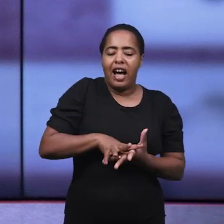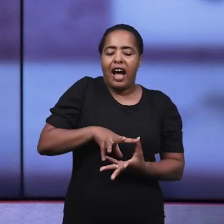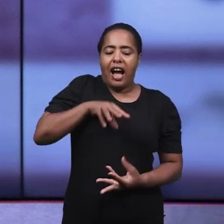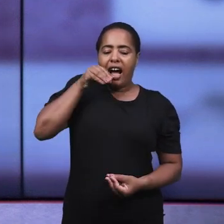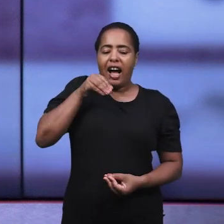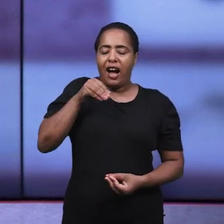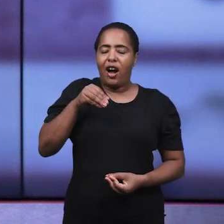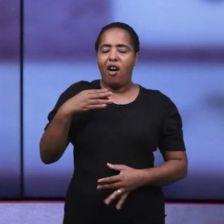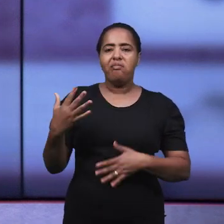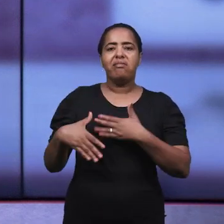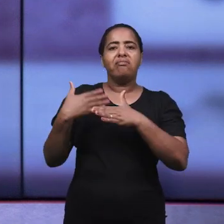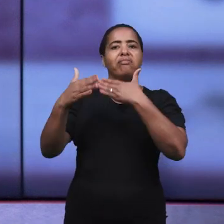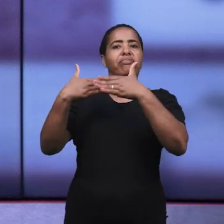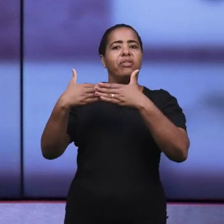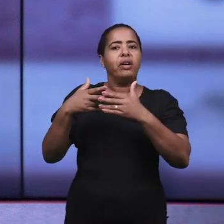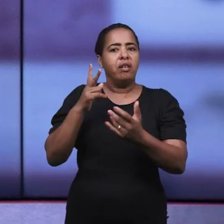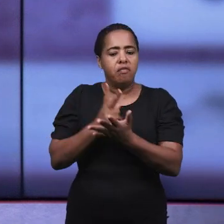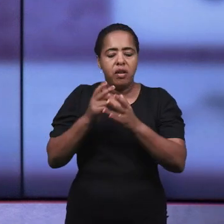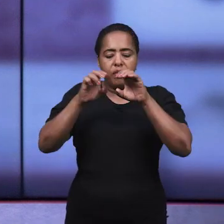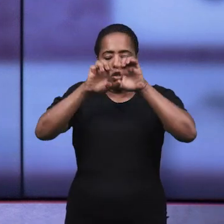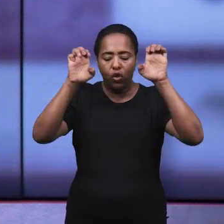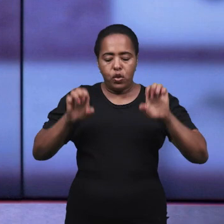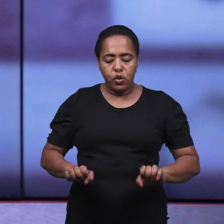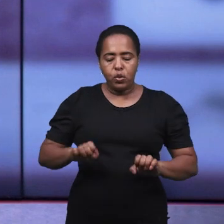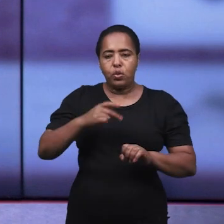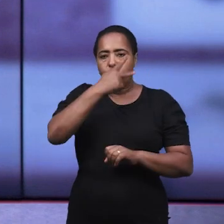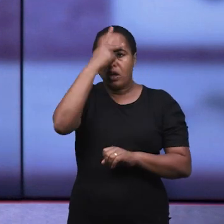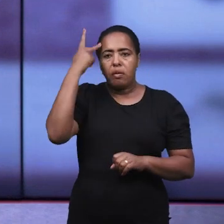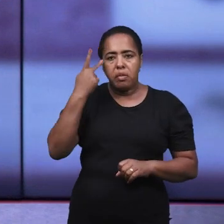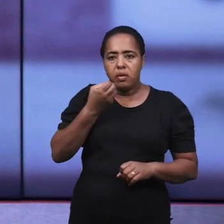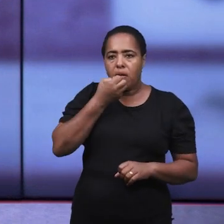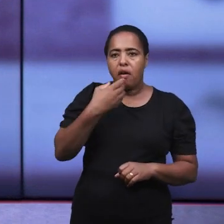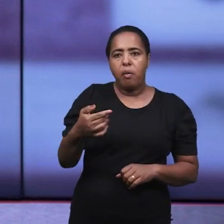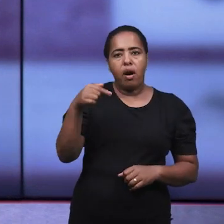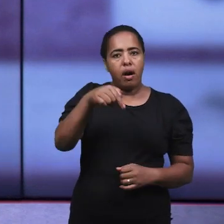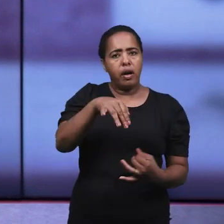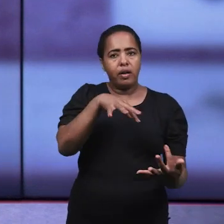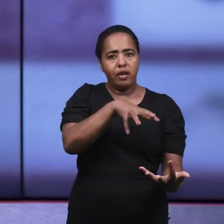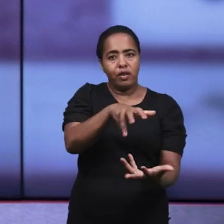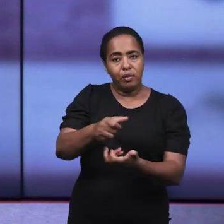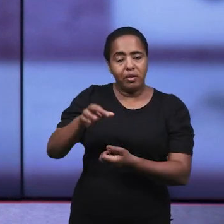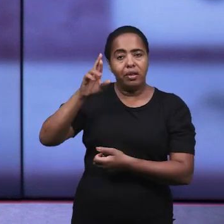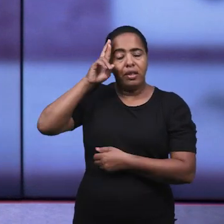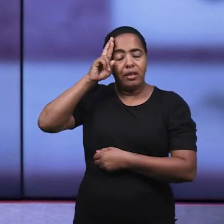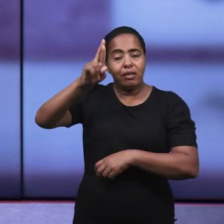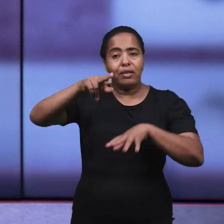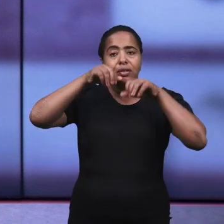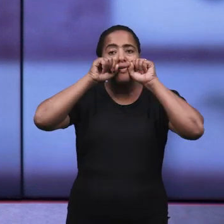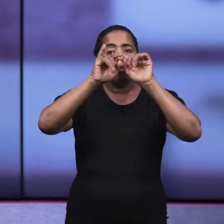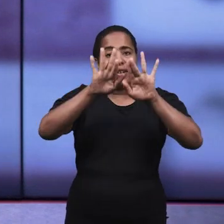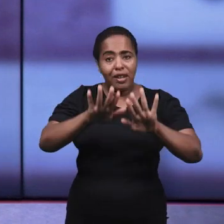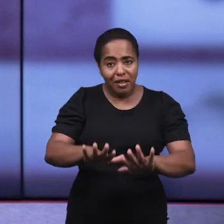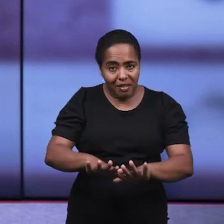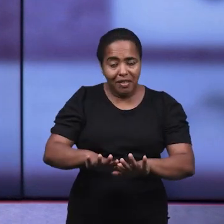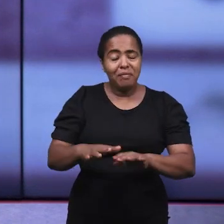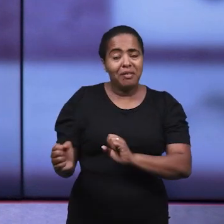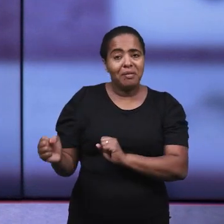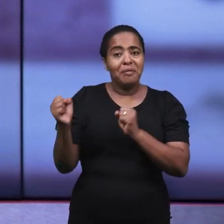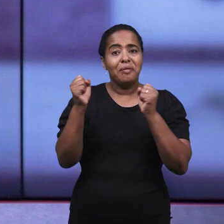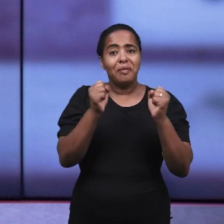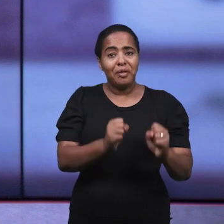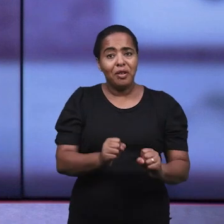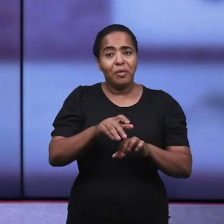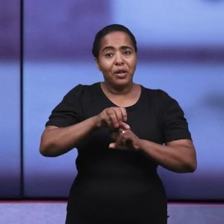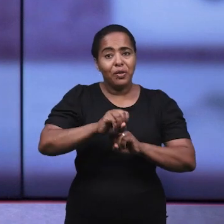et au même temps donner la structure pour être des bons citoyens dans cette vie sur la terre. Que le Seigneur puisse nous bénir grandiosement